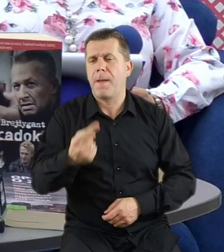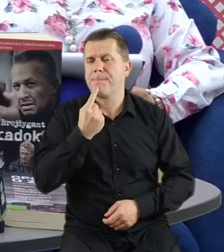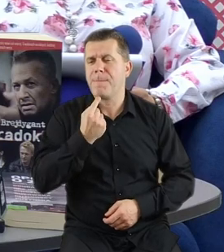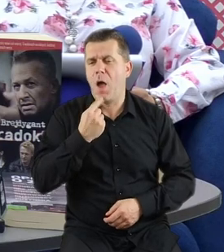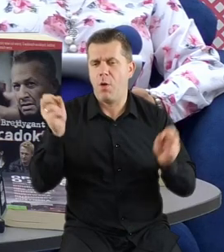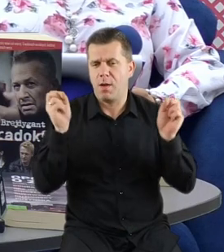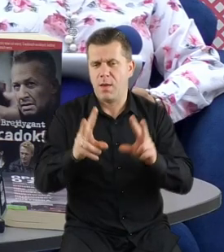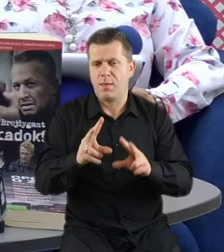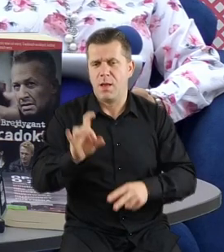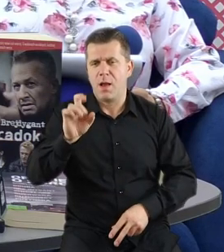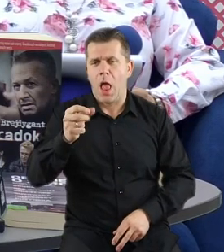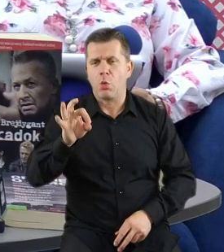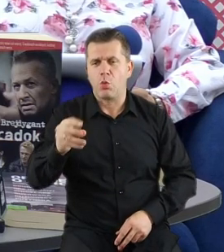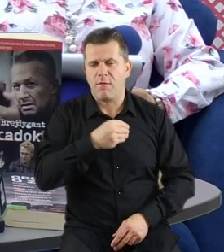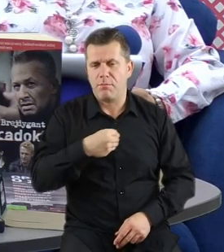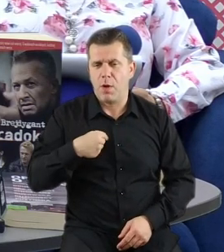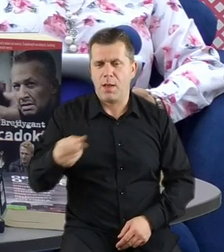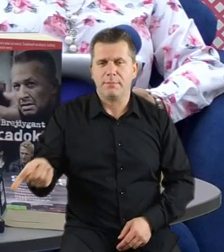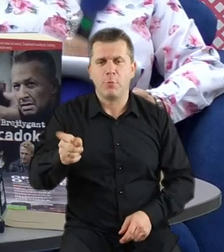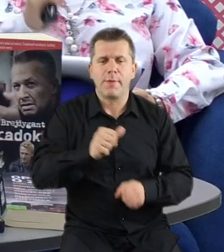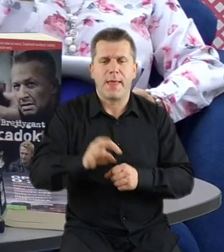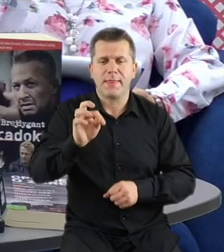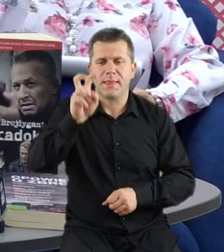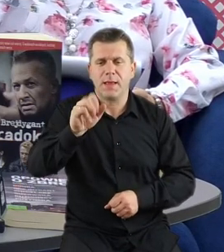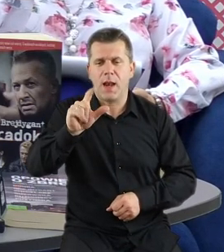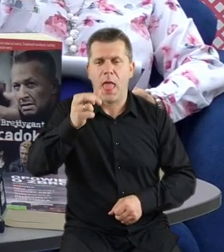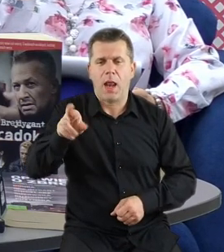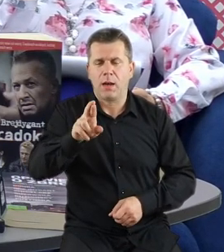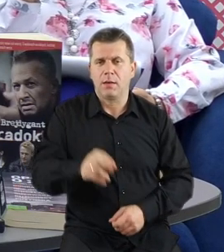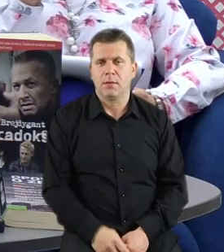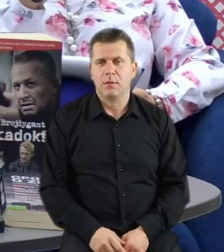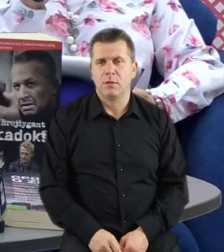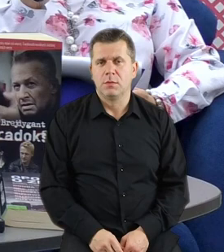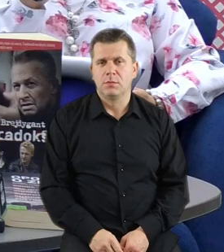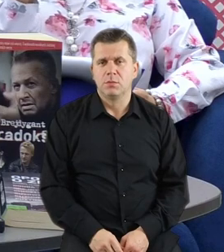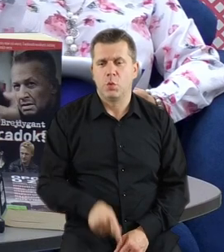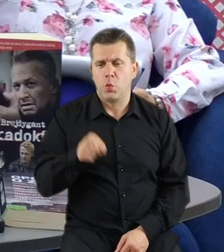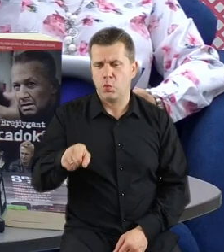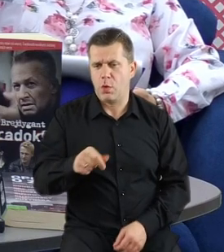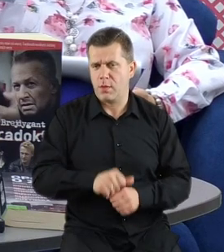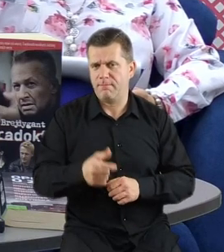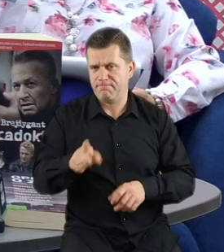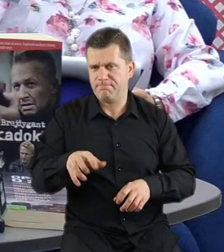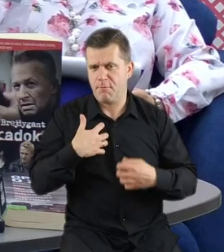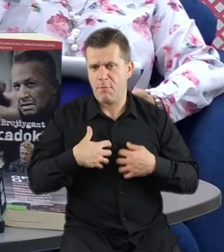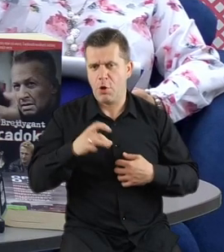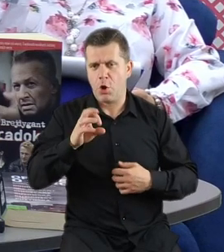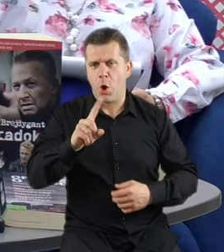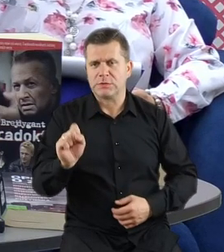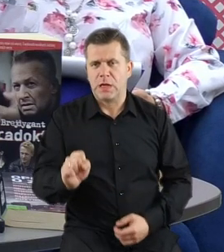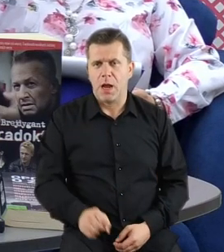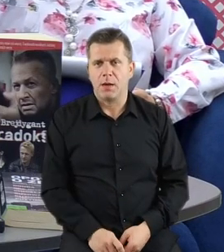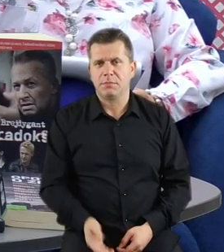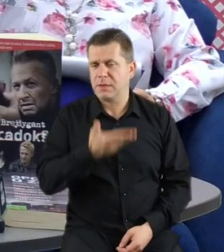jest w Polsce, no więc on jest jednak thrillerem, jest, no. U nas stoi w grozie. Słucham? U nas stoi w grozie. Nie mamy